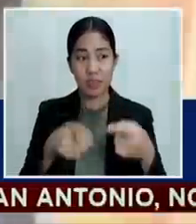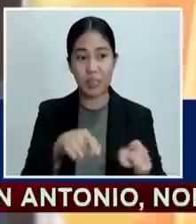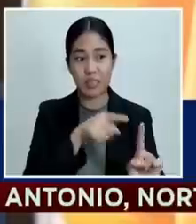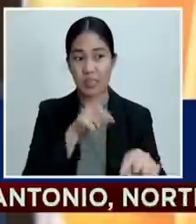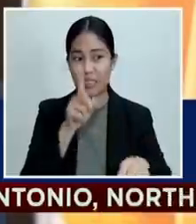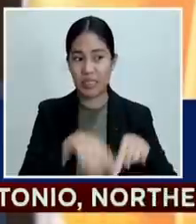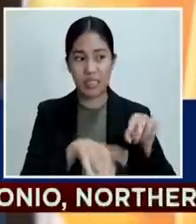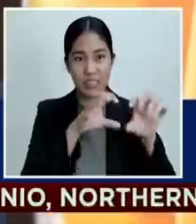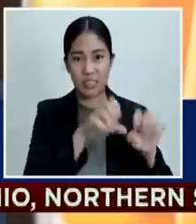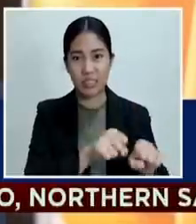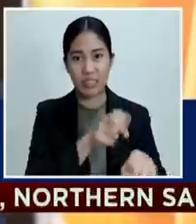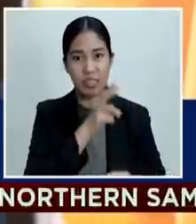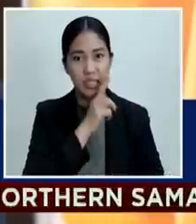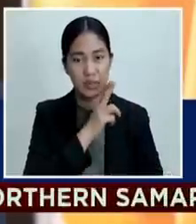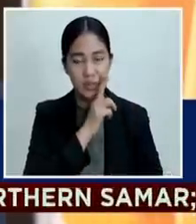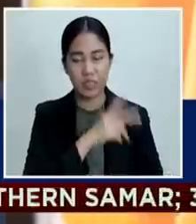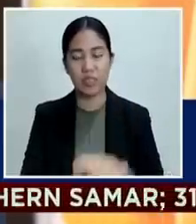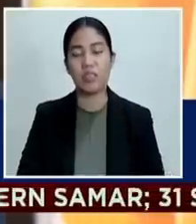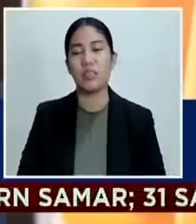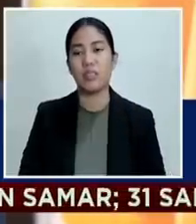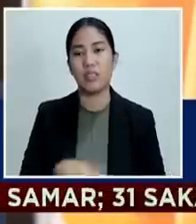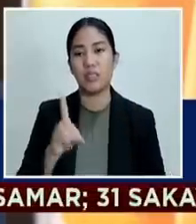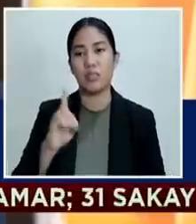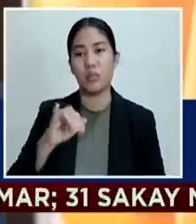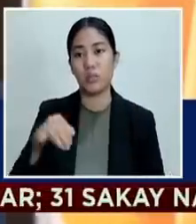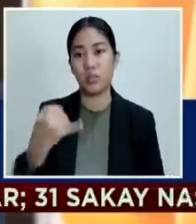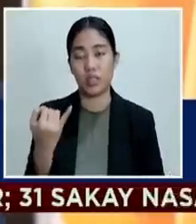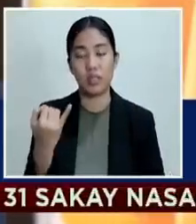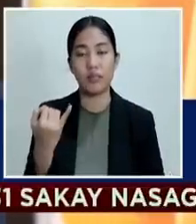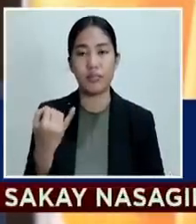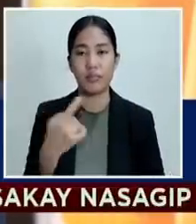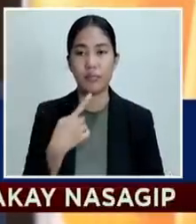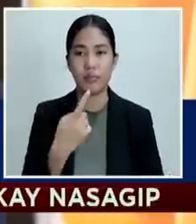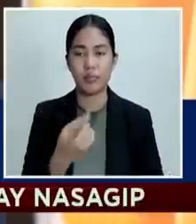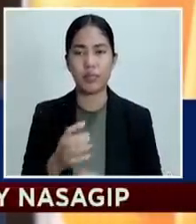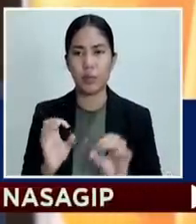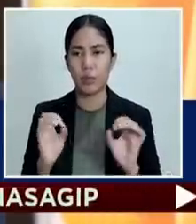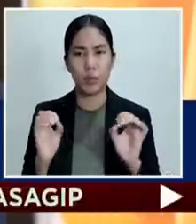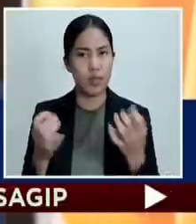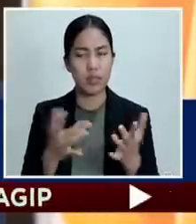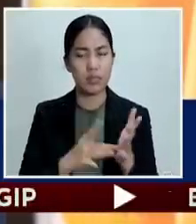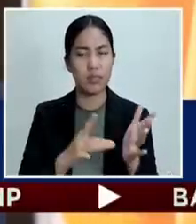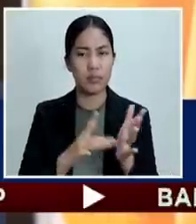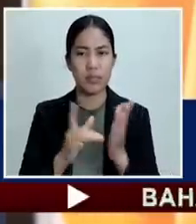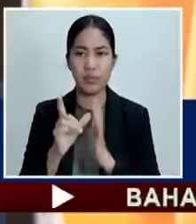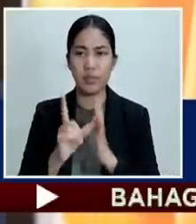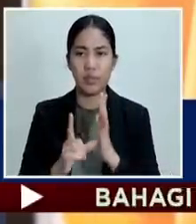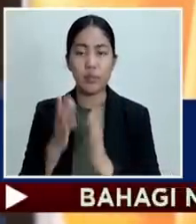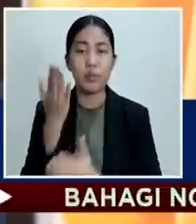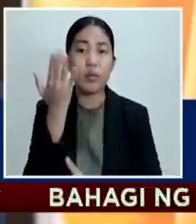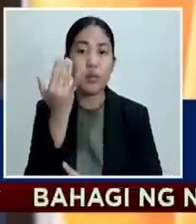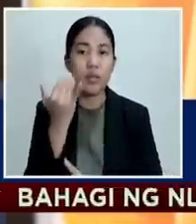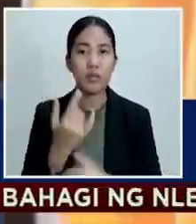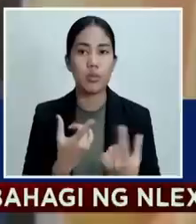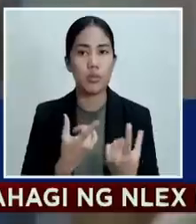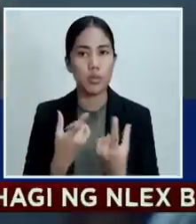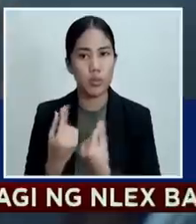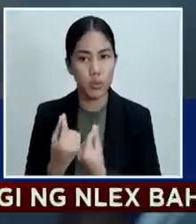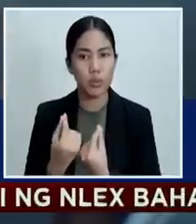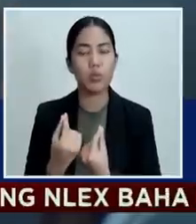suspek. Sagot naman ng Department of Justice, walang pang-aabuso ng batas dahil ginagawa lang nila ang kanilang